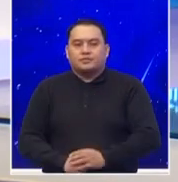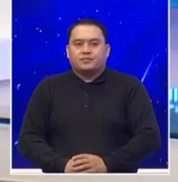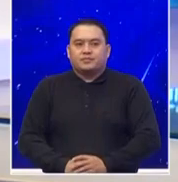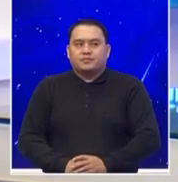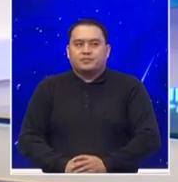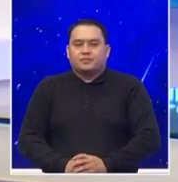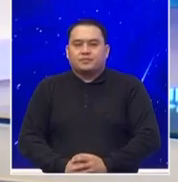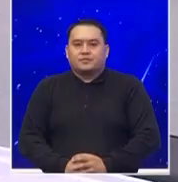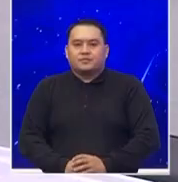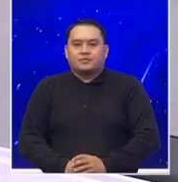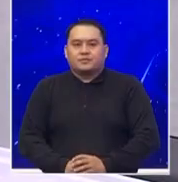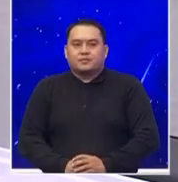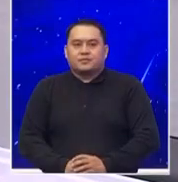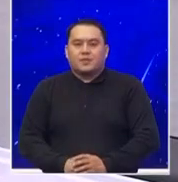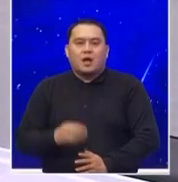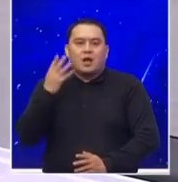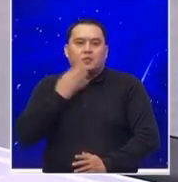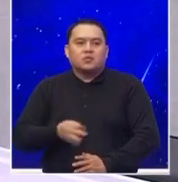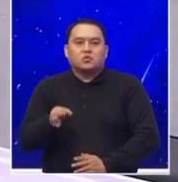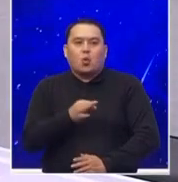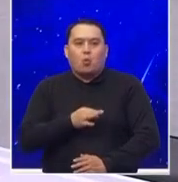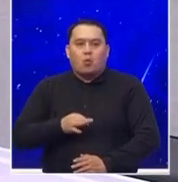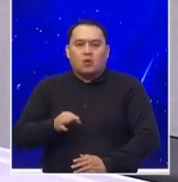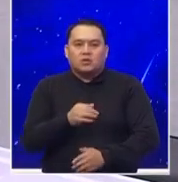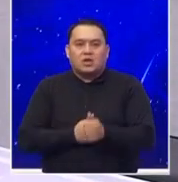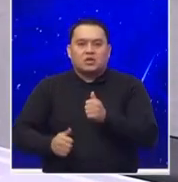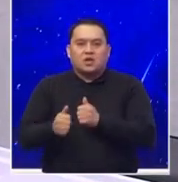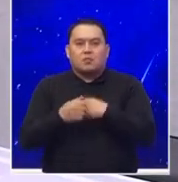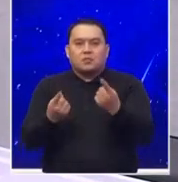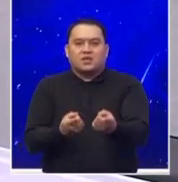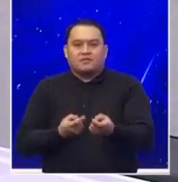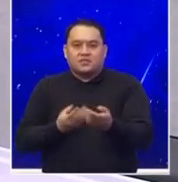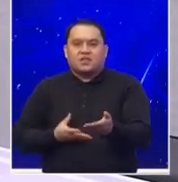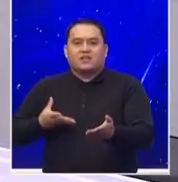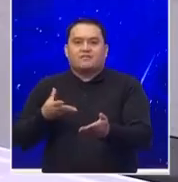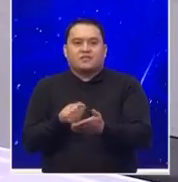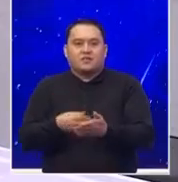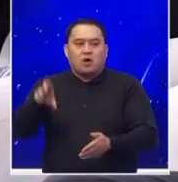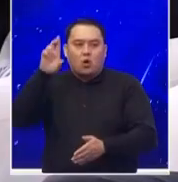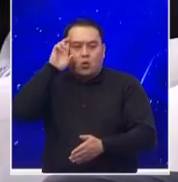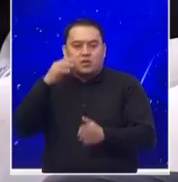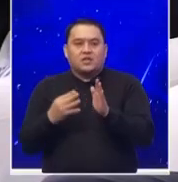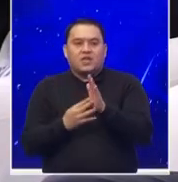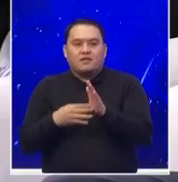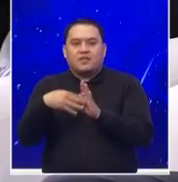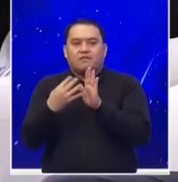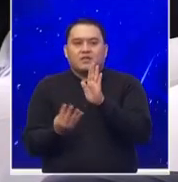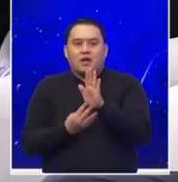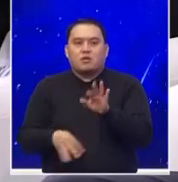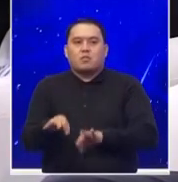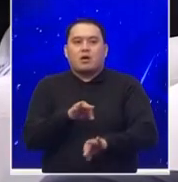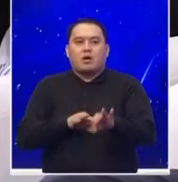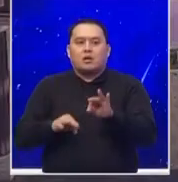Дамир Анитов. Алматинская область – бесспорный лидер по привлечению инвестиций в стране. 9 из 19